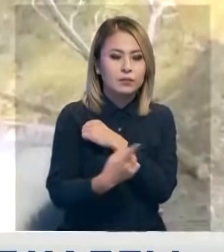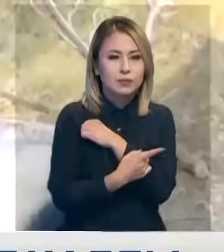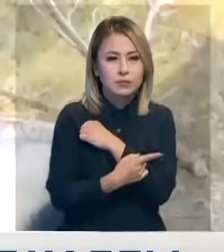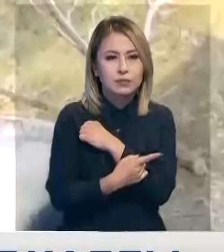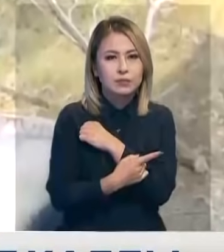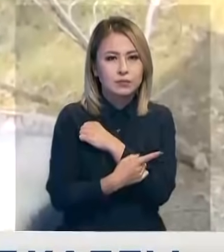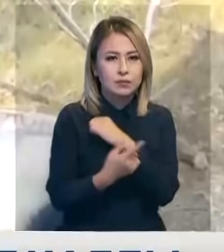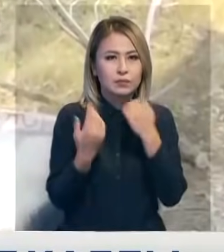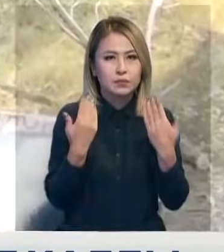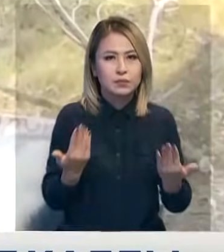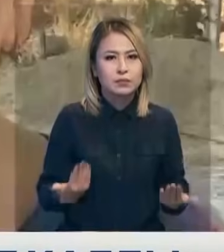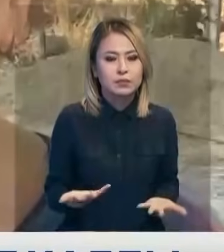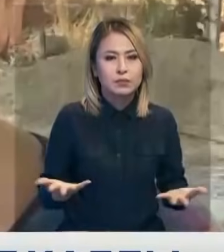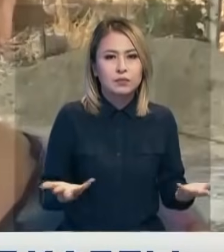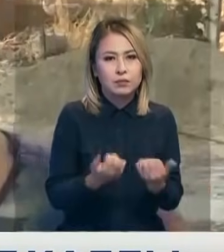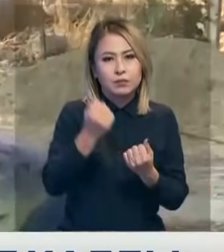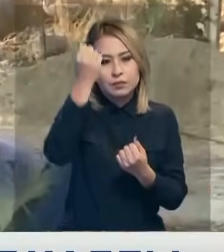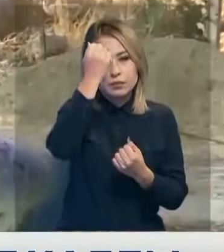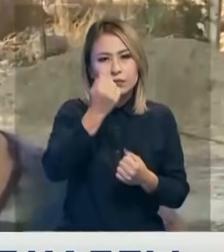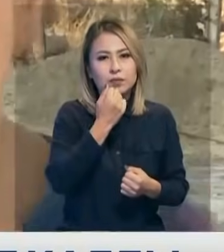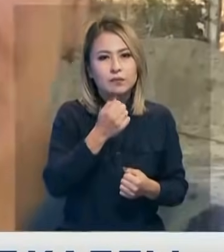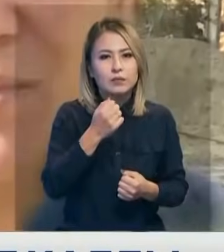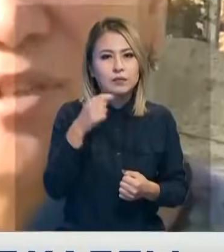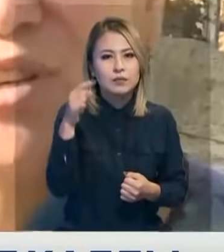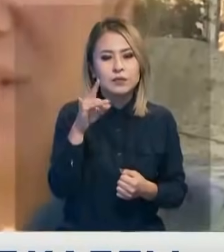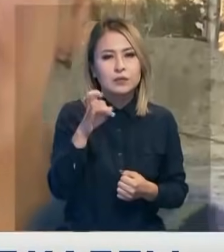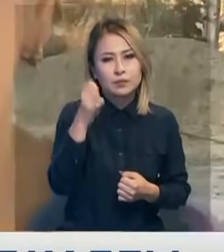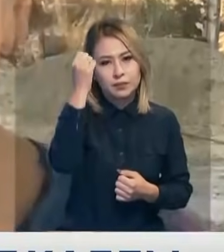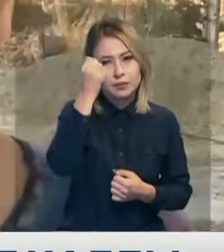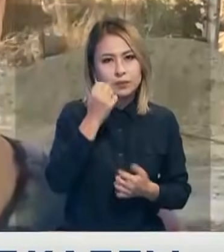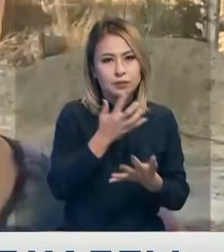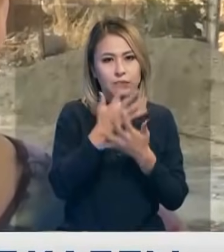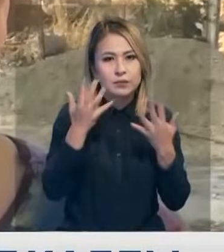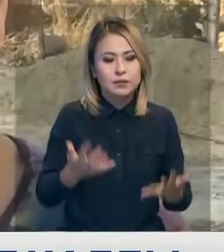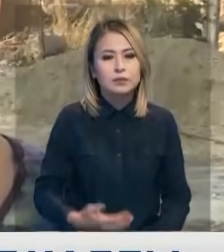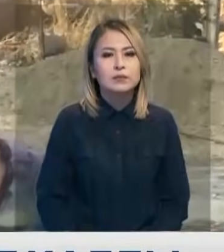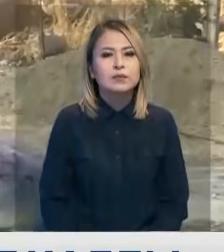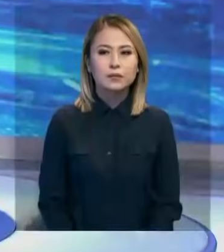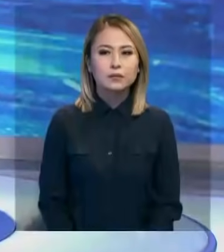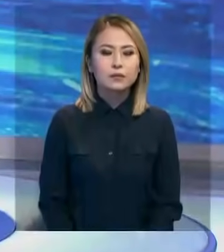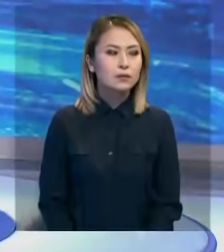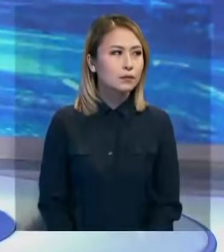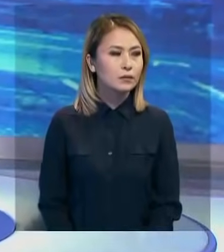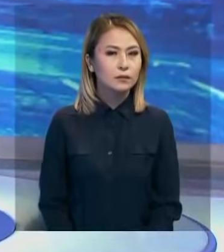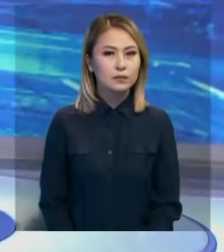кенжеміз. Осының өмірін сақтап қалғанға біз мыңда бір алғысымыз шексіз, шынын айтамыз.